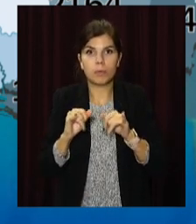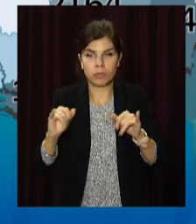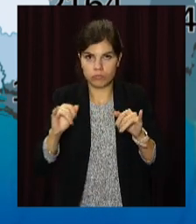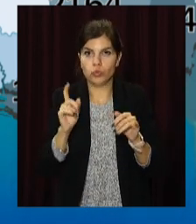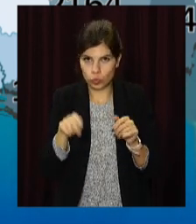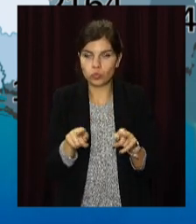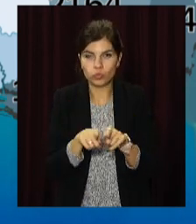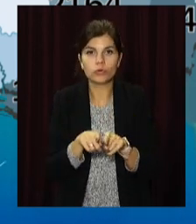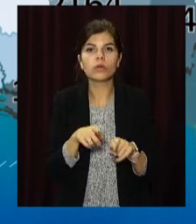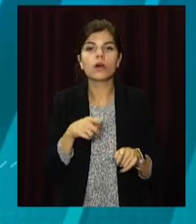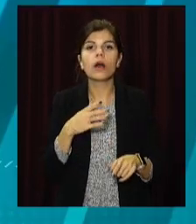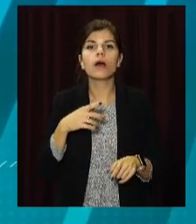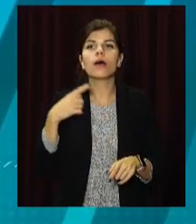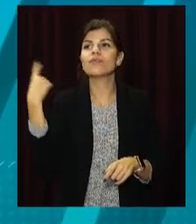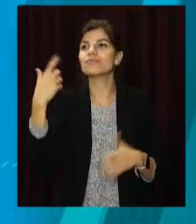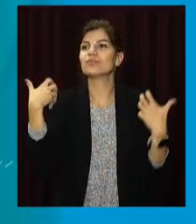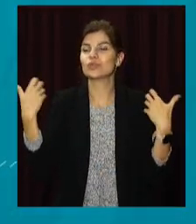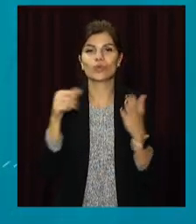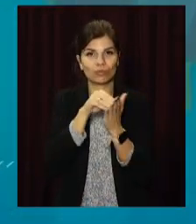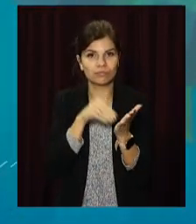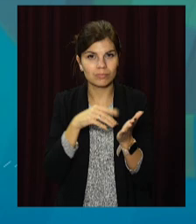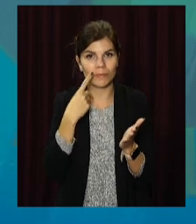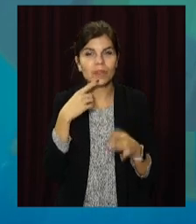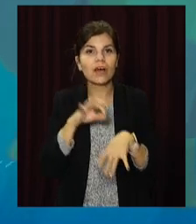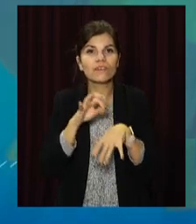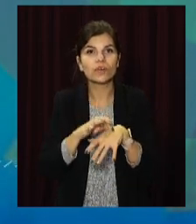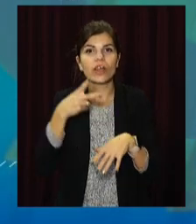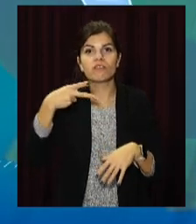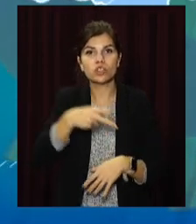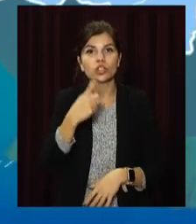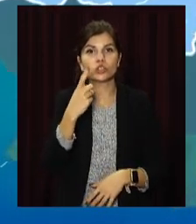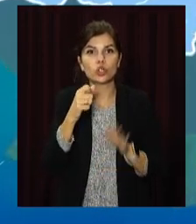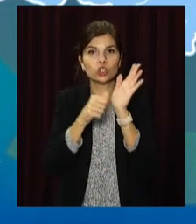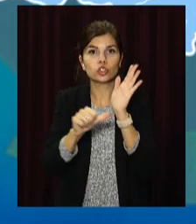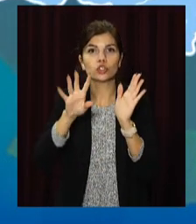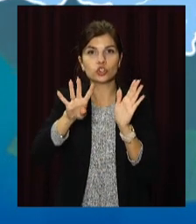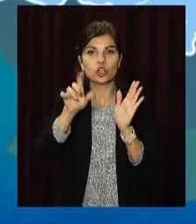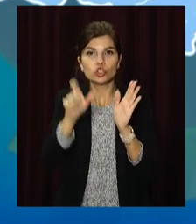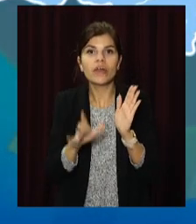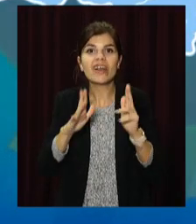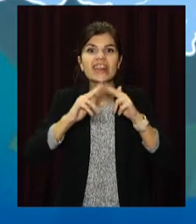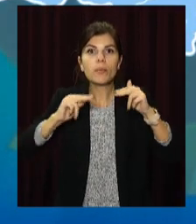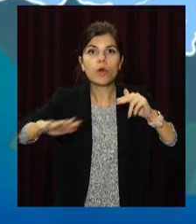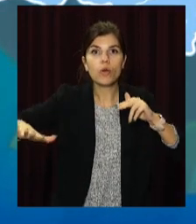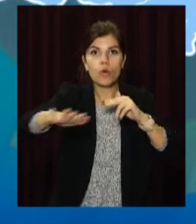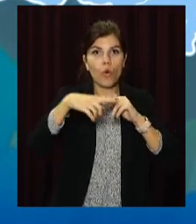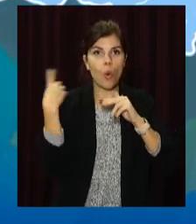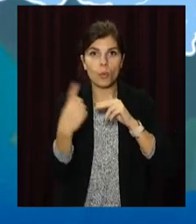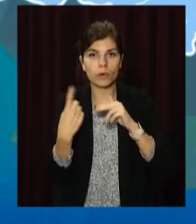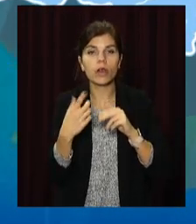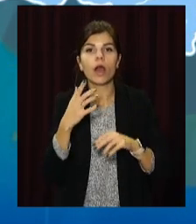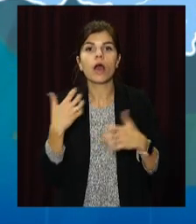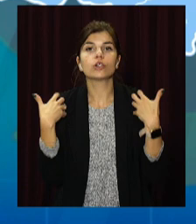недуги. За даними обласного департаменту охорони здоров'я, захворілі 2164 людини. Подолали корону